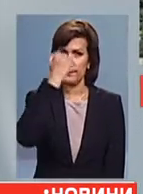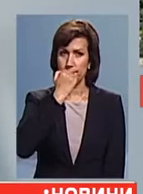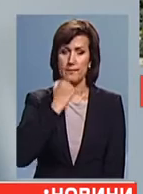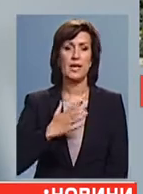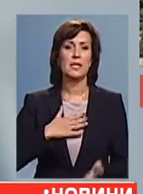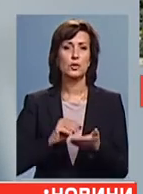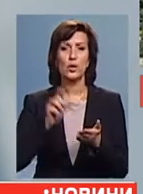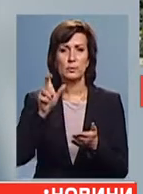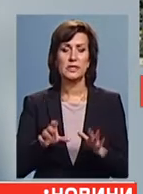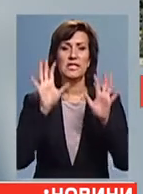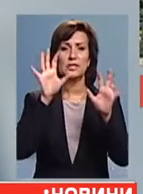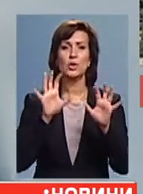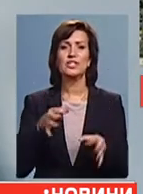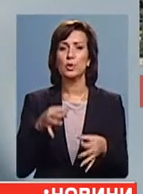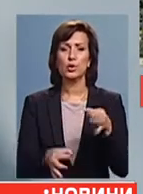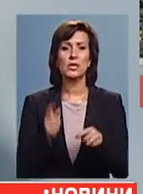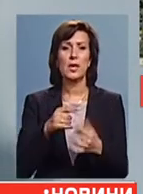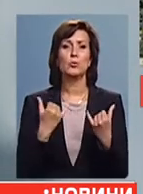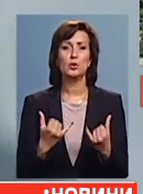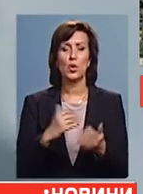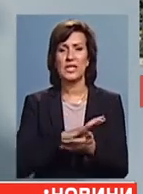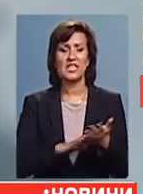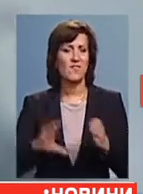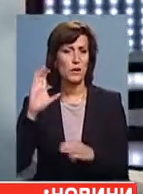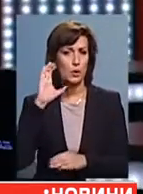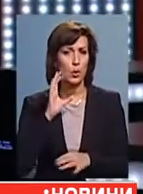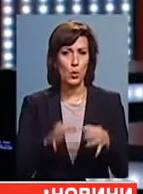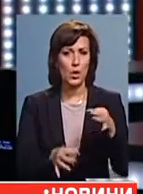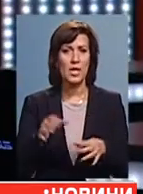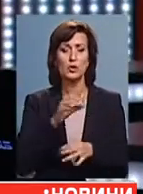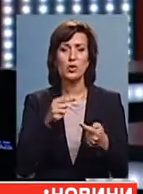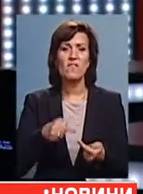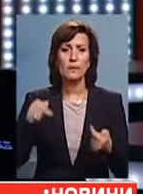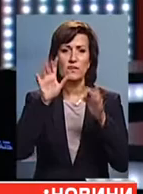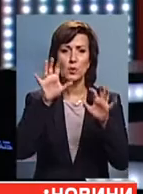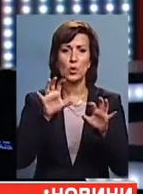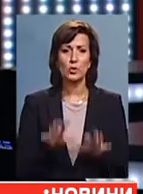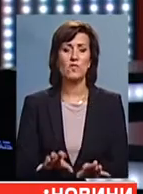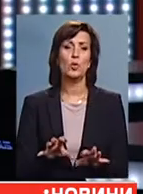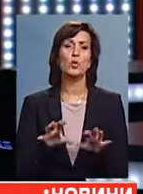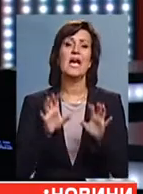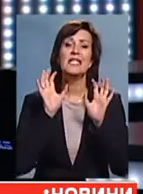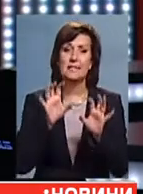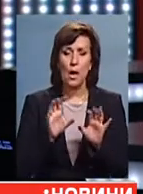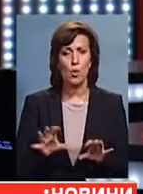Дякую. Григорій Пирлік з Конституційного суду. Там сьогодні триває слухання щодо відповідності Конституції закону про очищення влади.